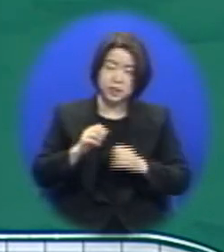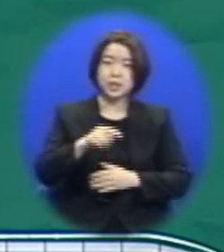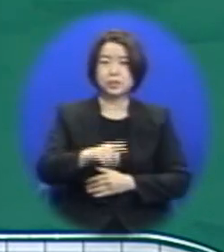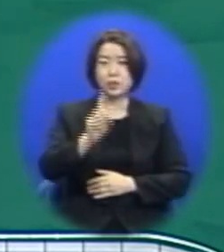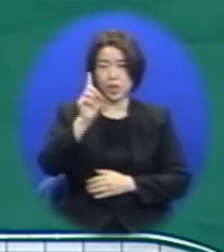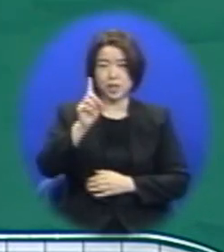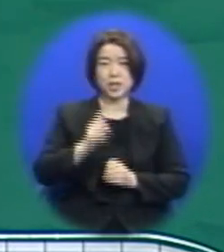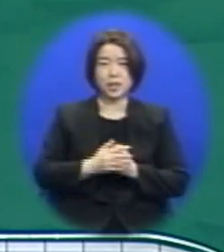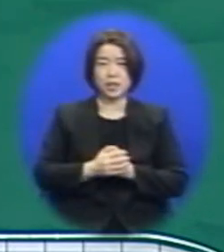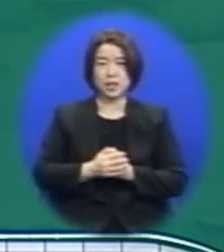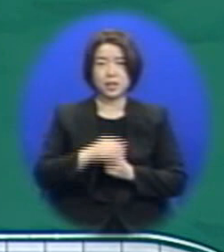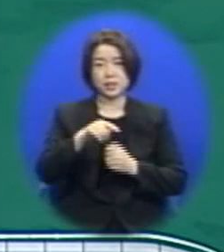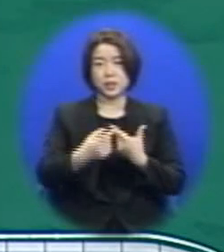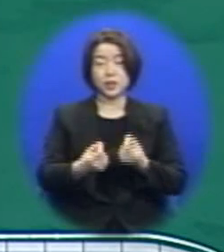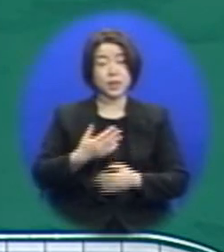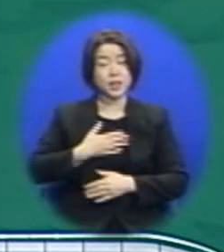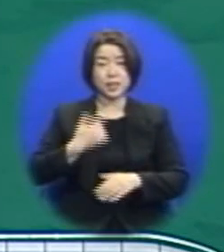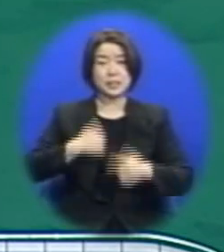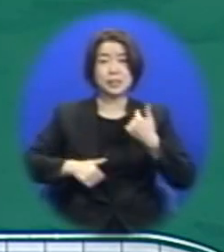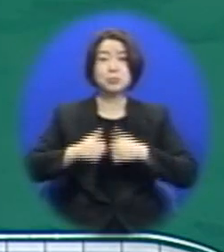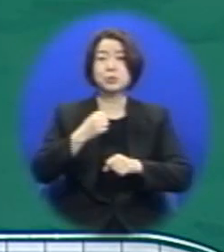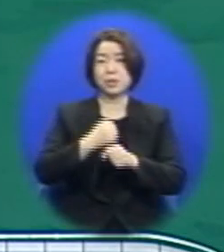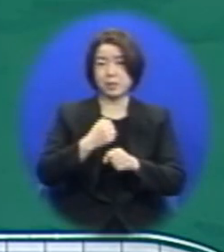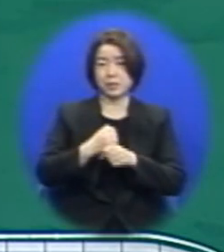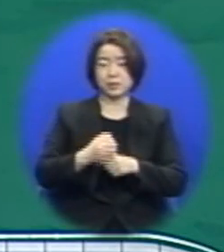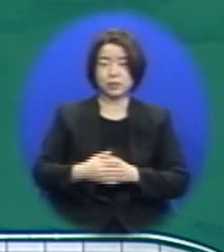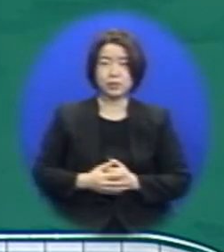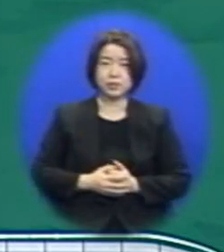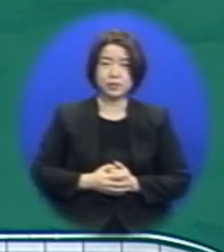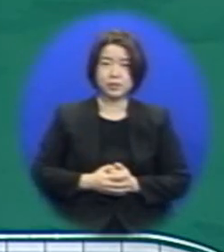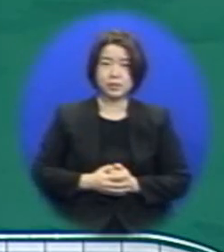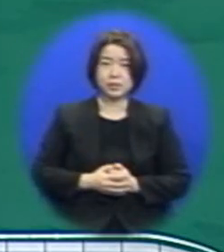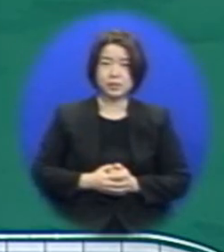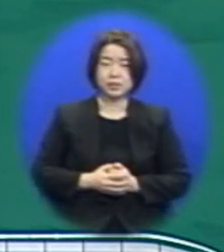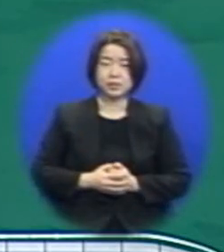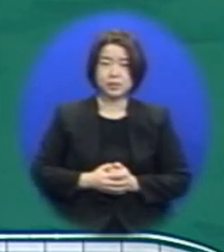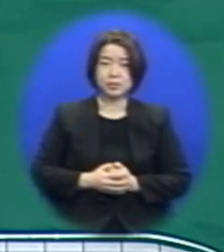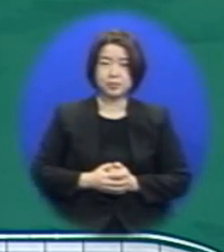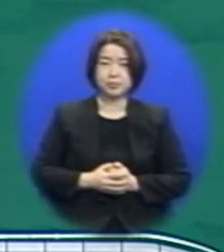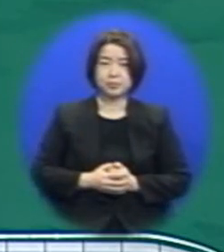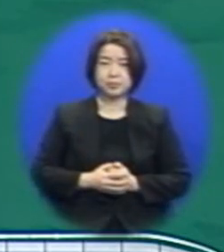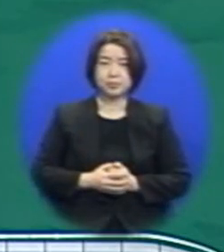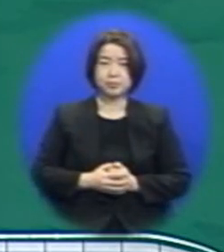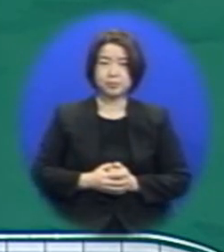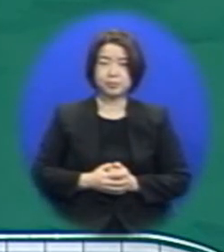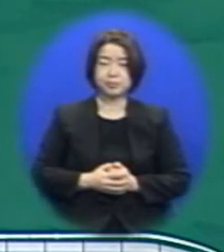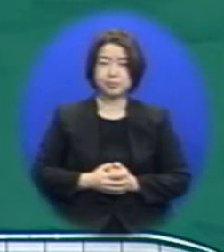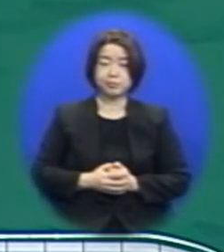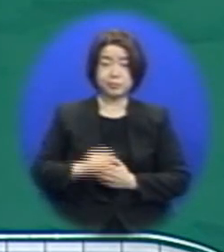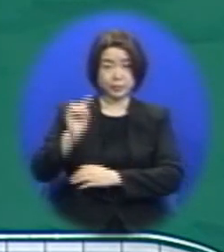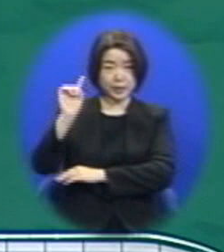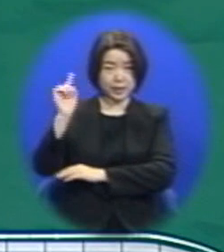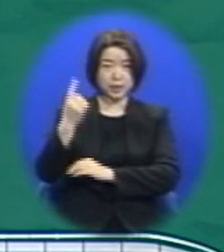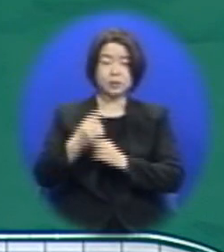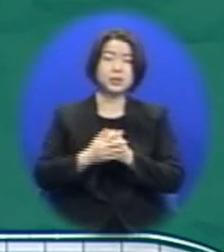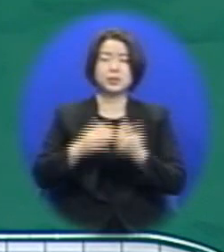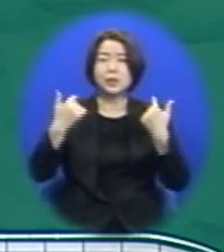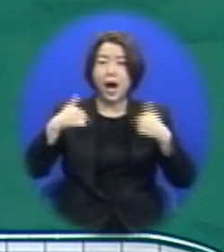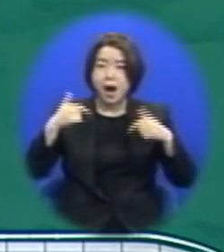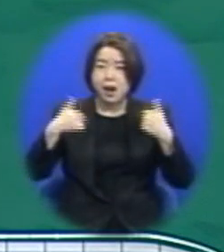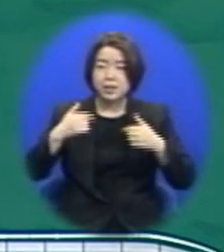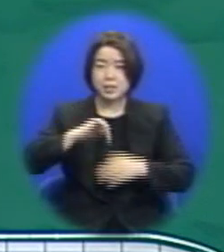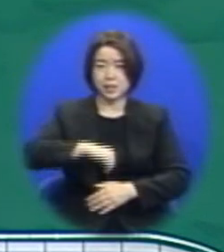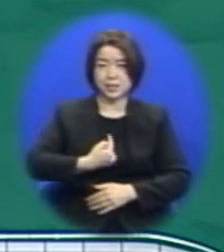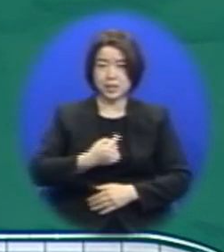그게 그렇게 나를 기쁘게 만들더라고요. 다윗이 항상